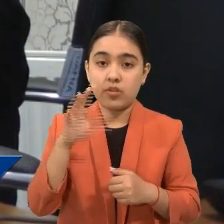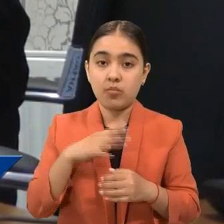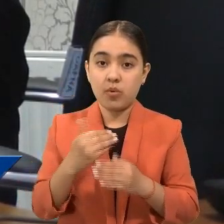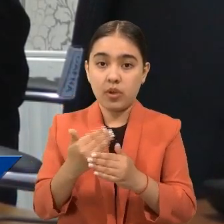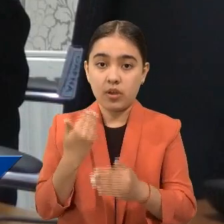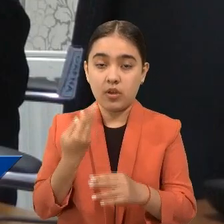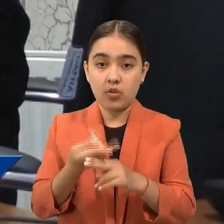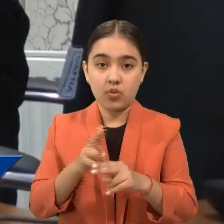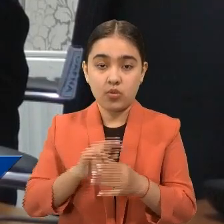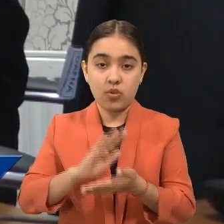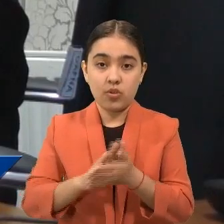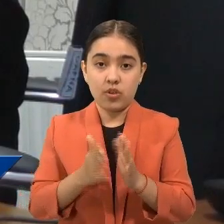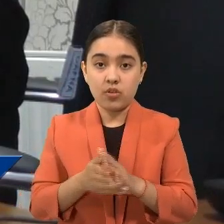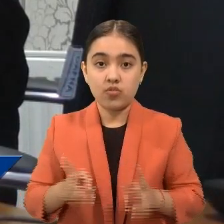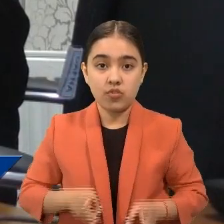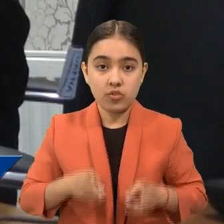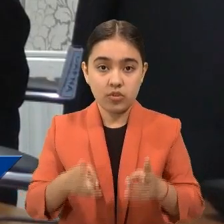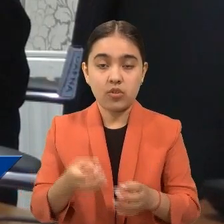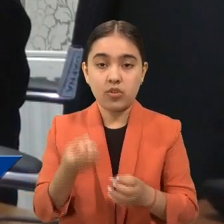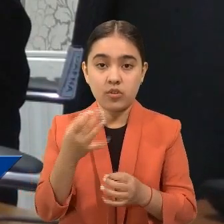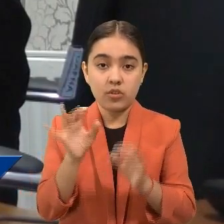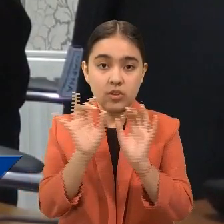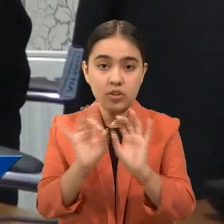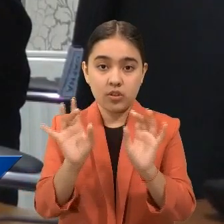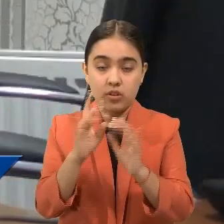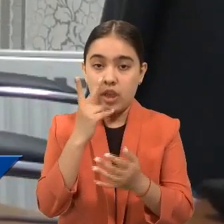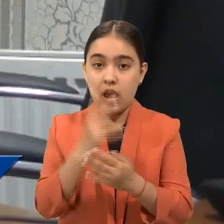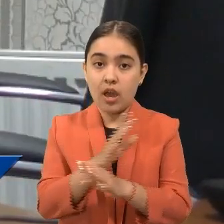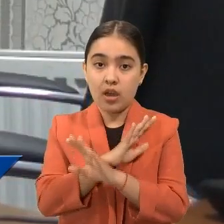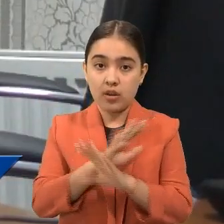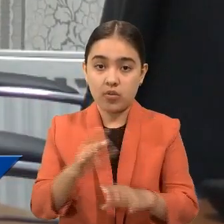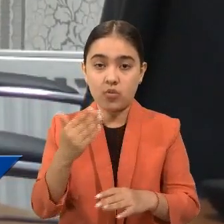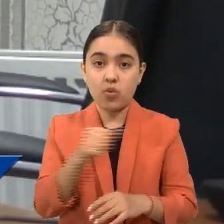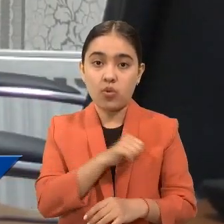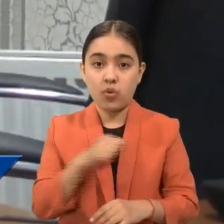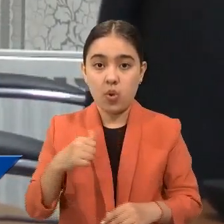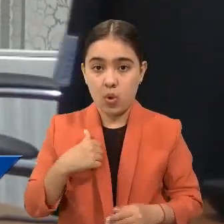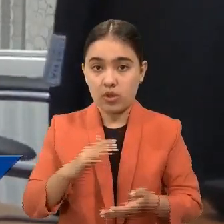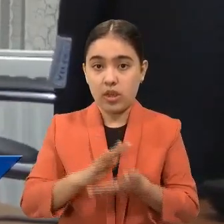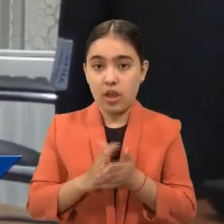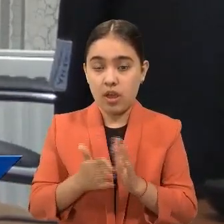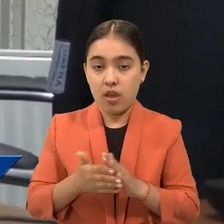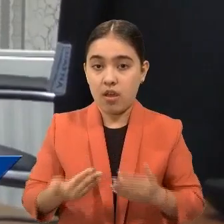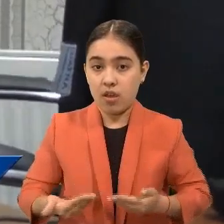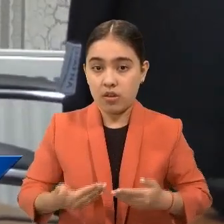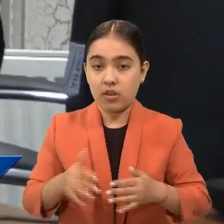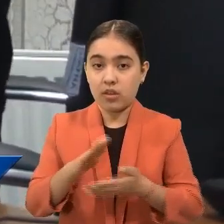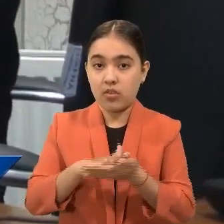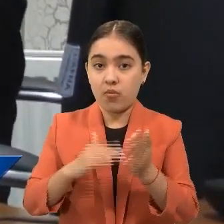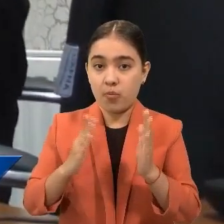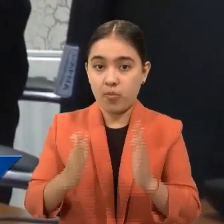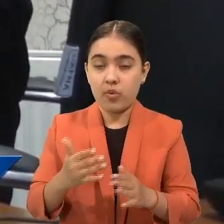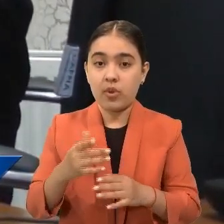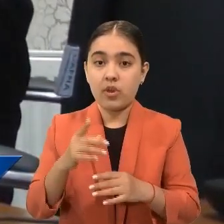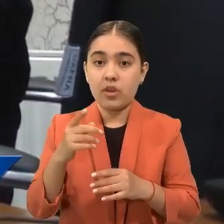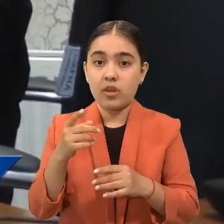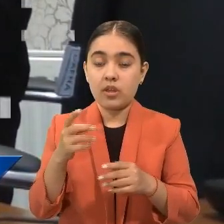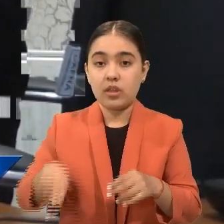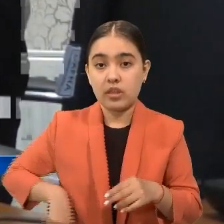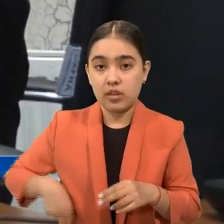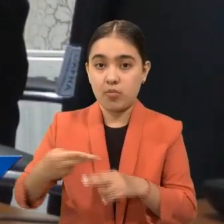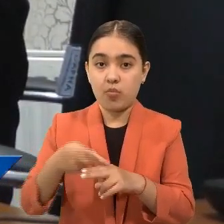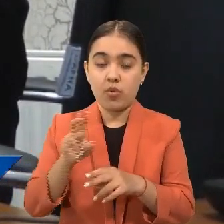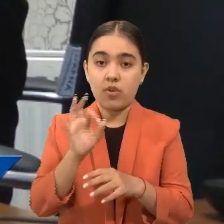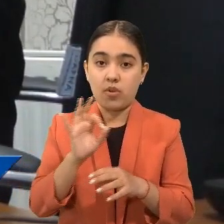qaytarib, ushbu holat jinoyat ekanligini bir necha bor tushuntirishga qaramasdan, u o'z harakatlarini davom ettiravergach, rahmariyatga bu